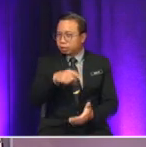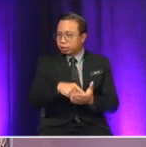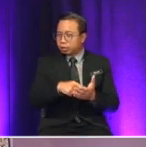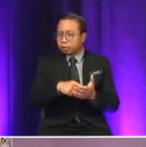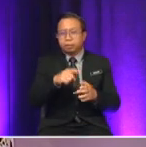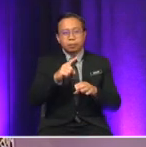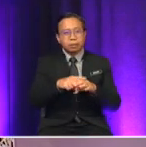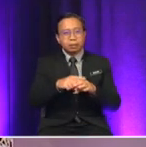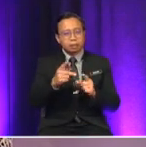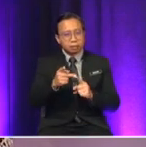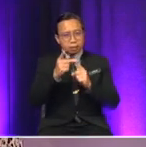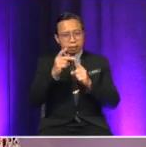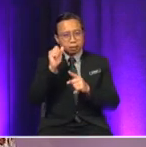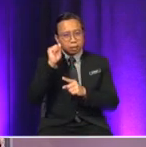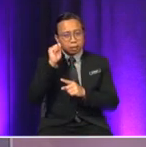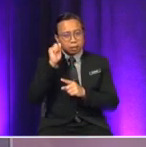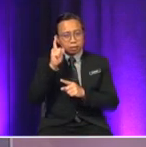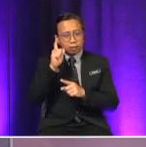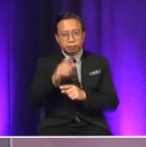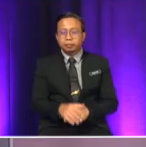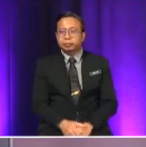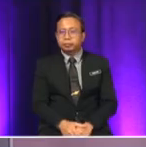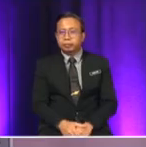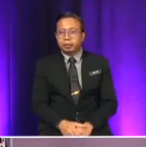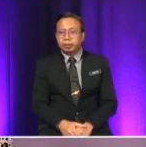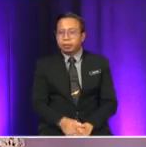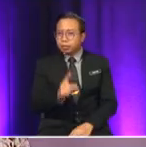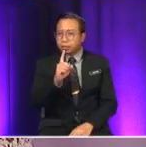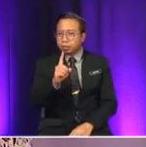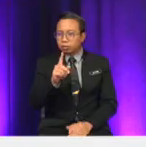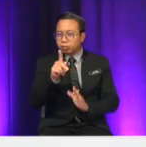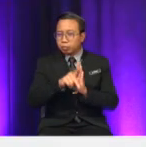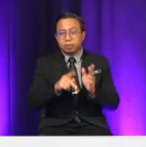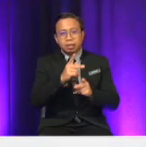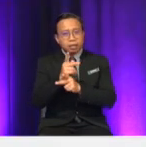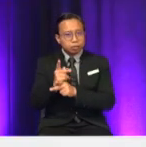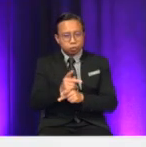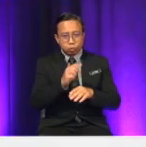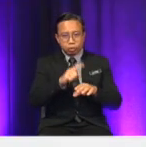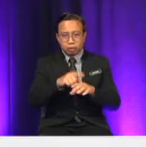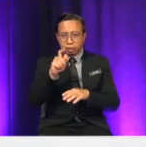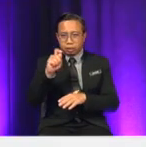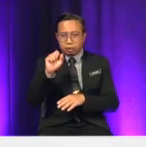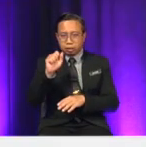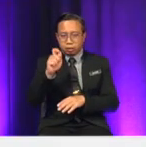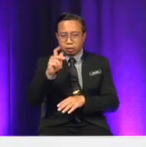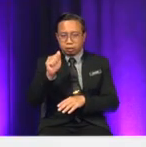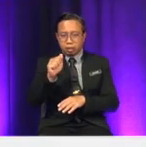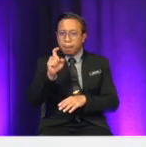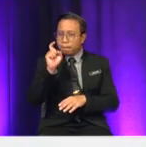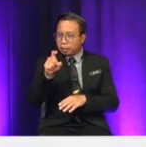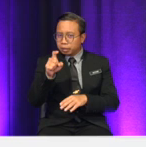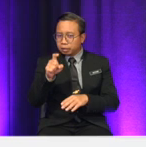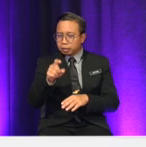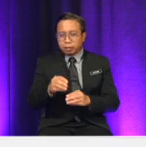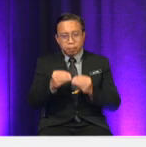khas kepada Alisha. Okey, Alisha, sebagai seorang pengasuh di taska, anda perlu mendedahkan kanak-kanak